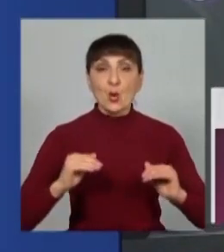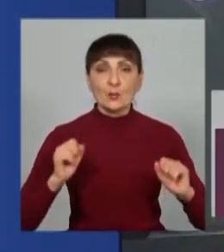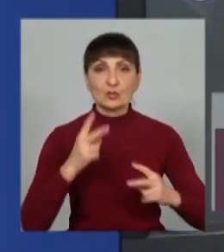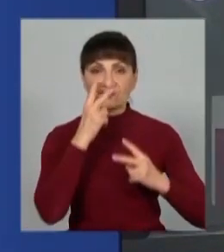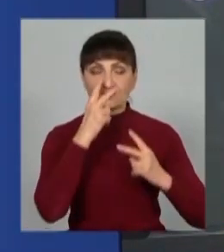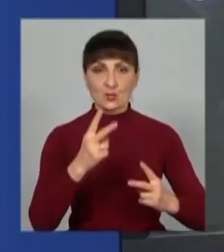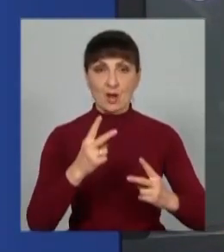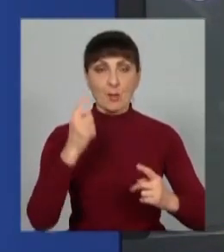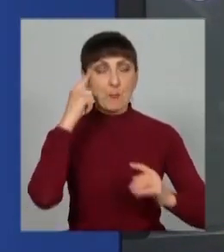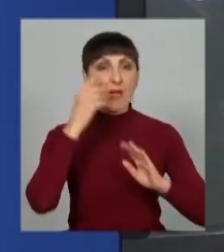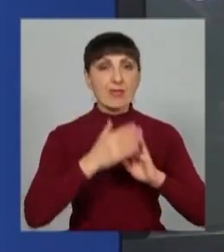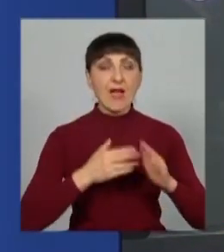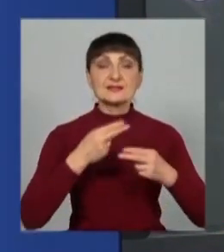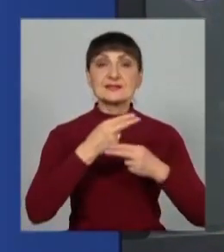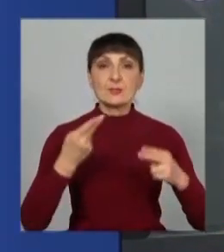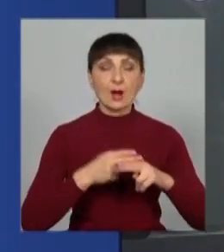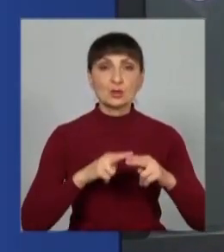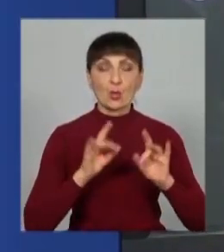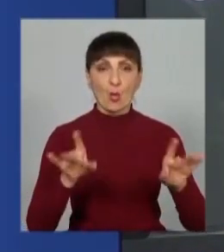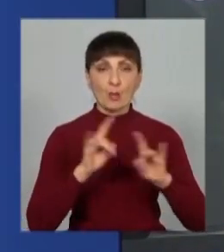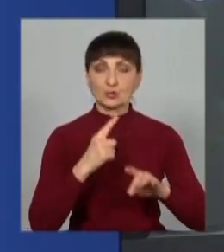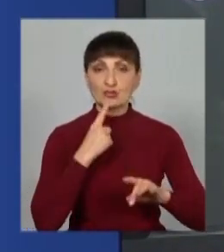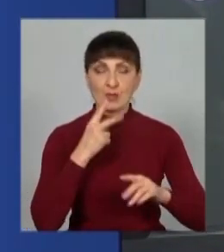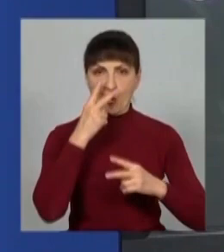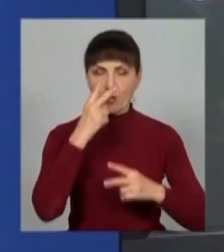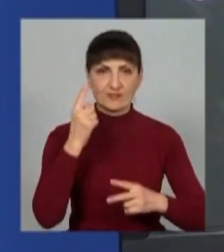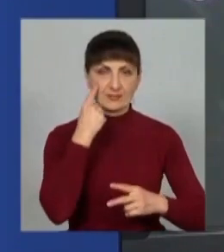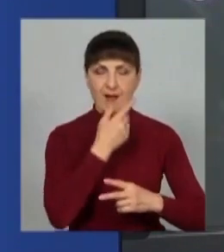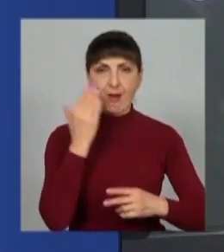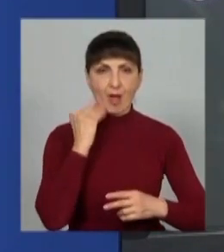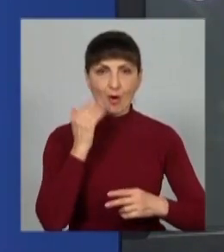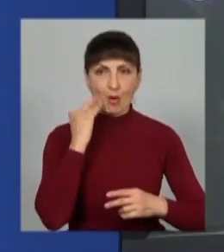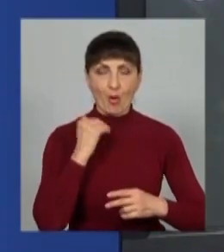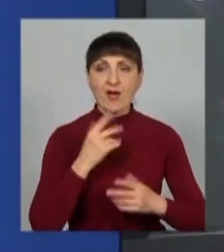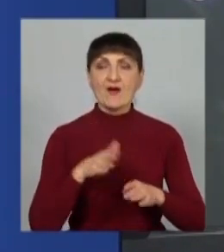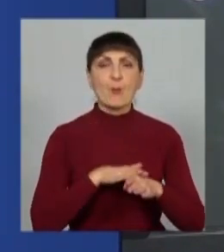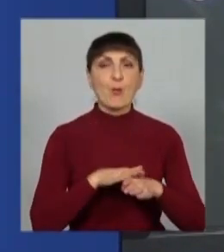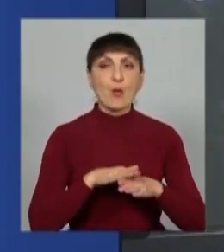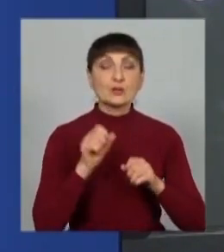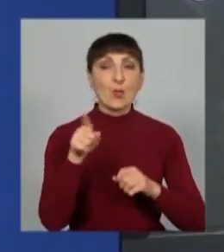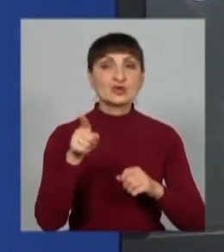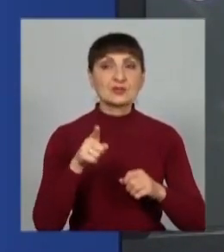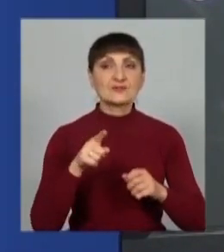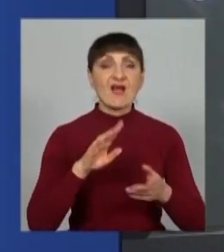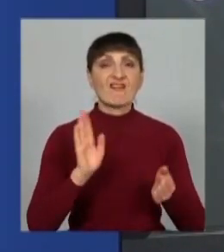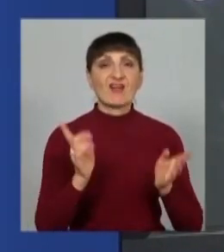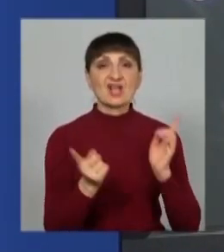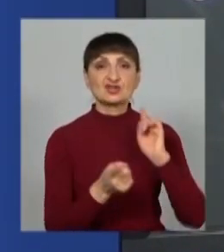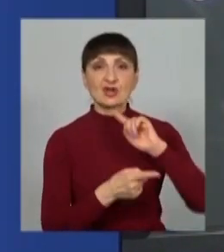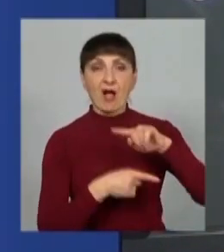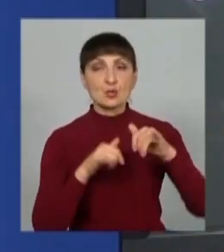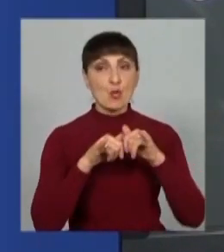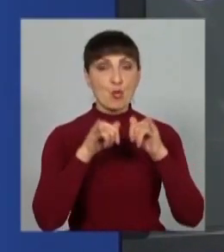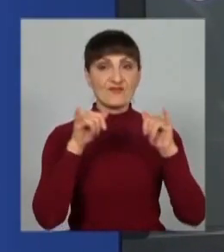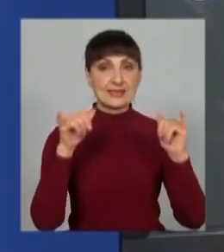визуально увидеть и понять те темы, которые сложно объяснить на простом уроке. К примеру, благодаря полному контролю можно вращать, увеличить,